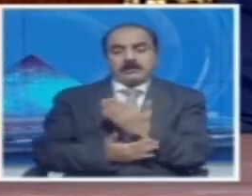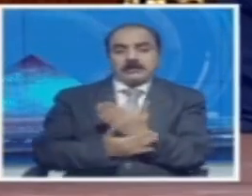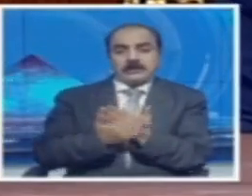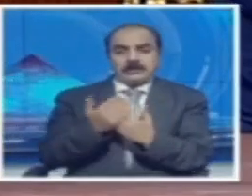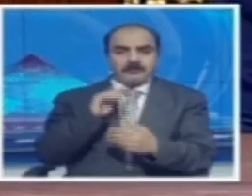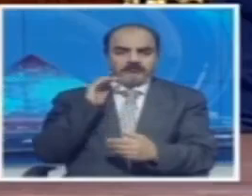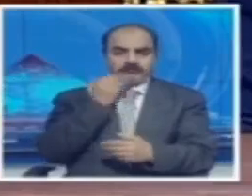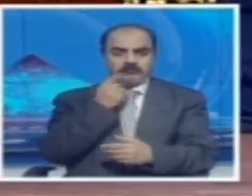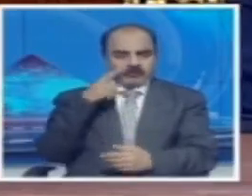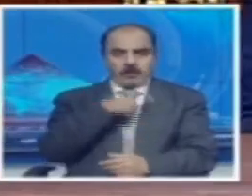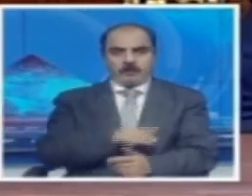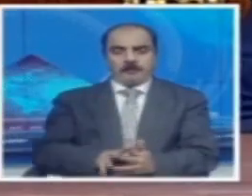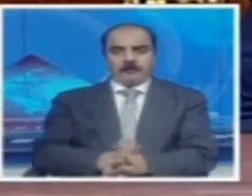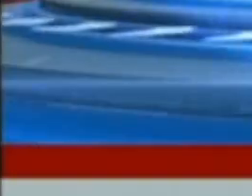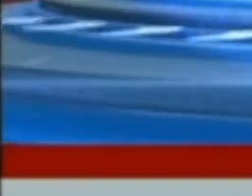صلب أمام التحديات.